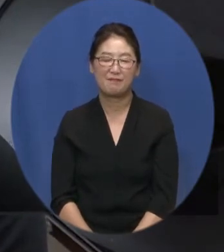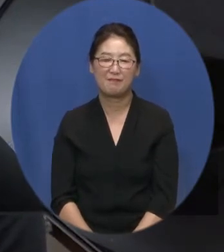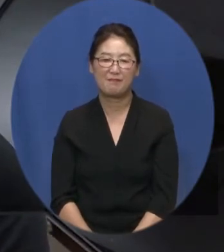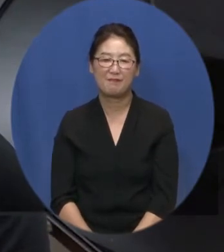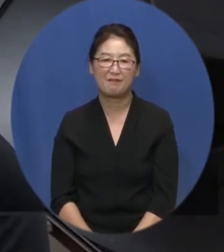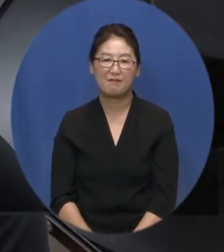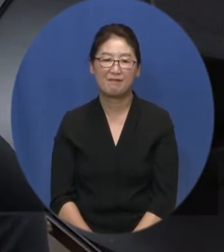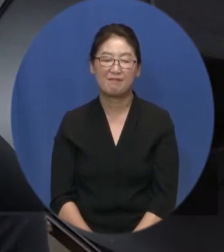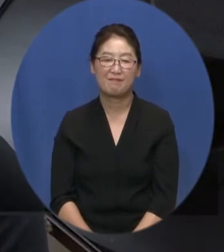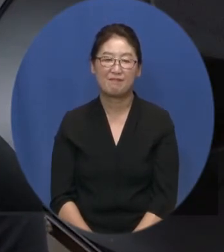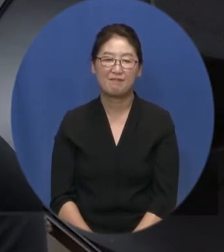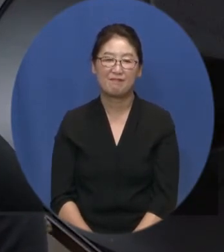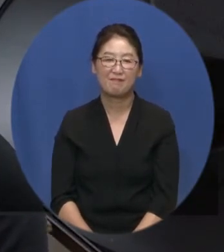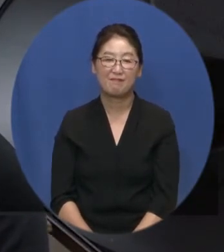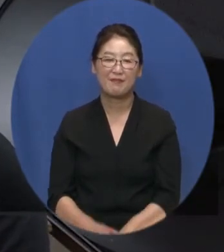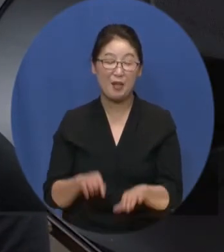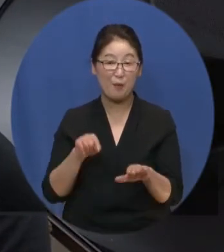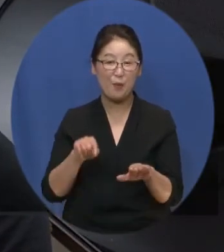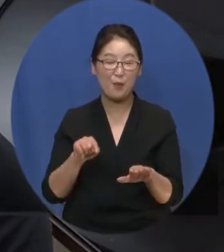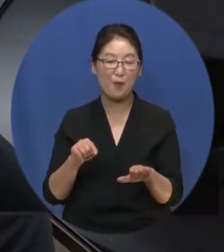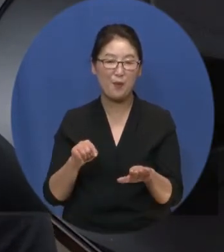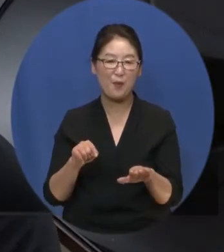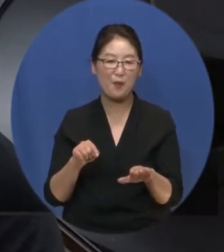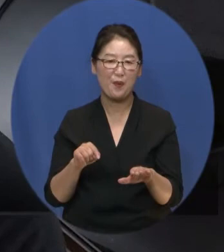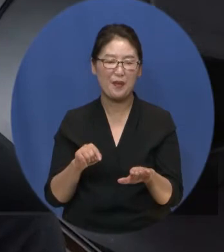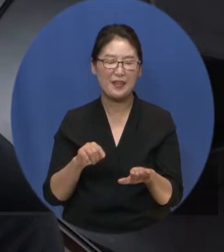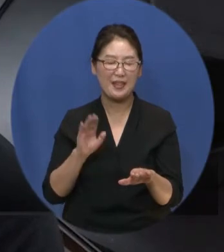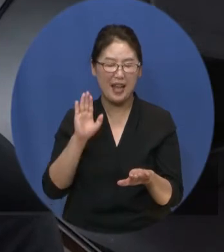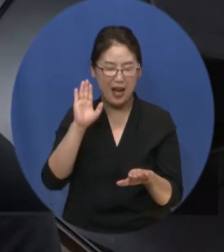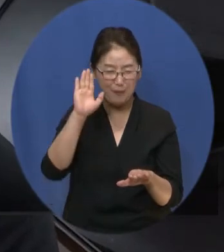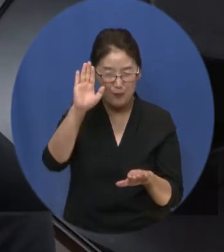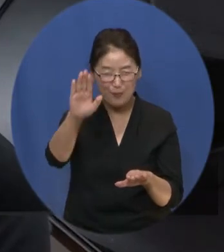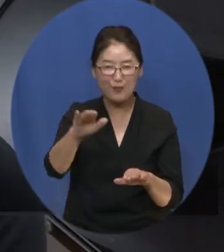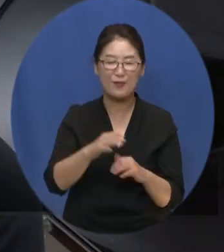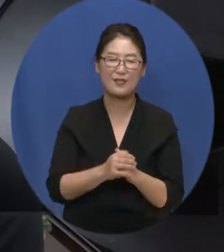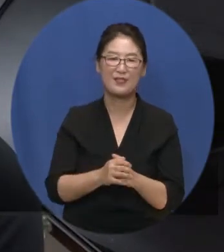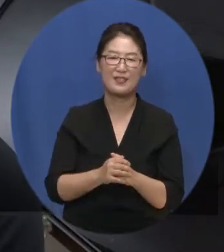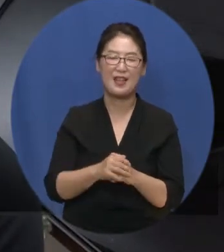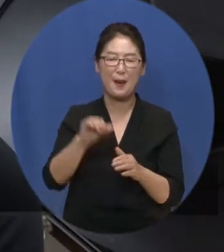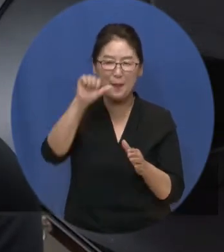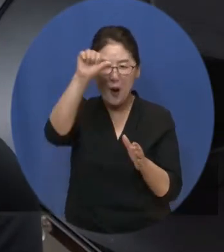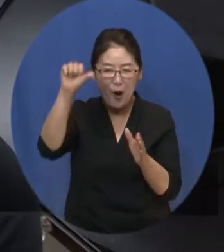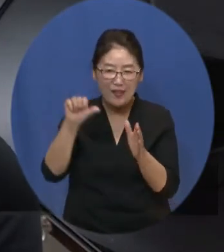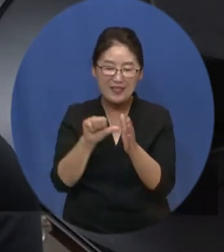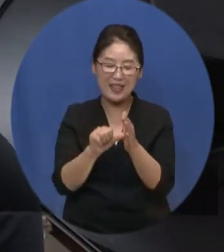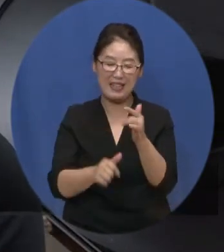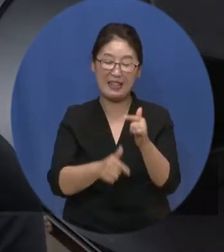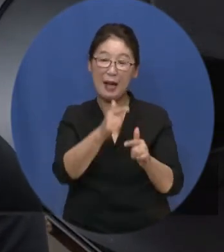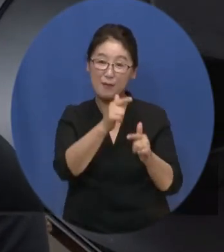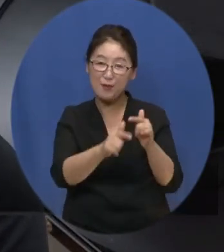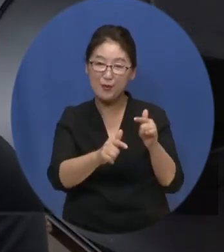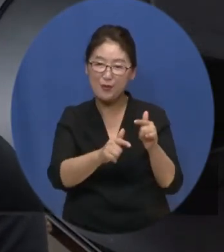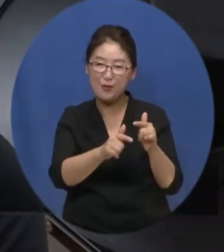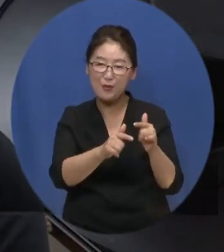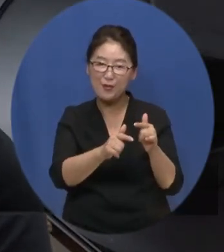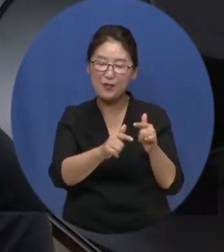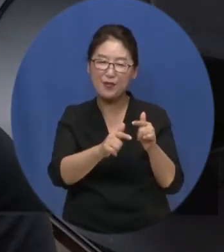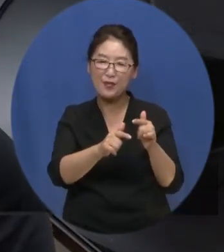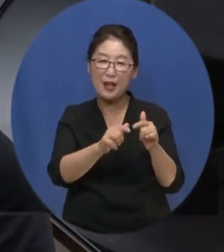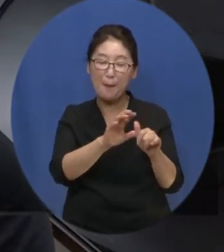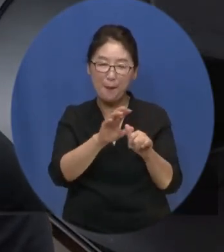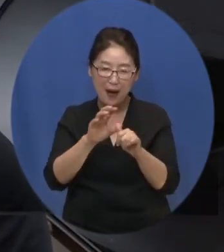지금도 그렇지만 죽을 때까지 그냥 나무 만지다가 같이